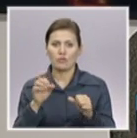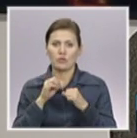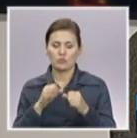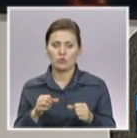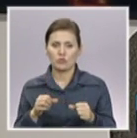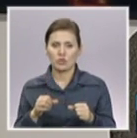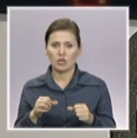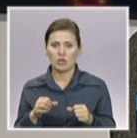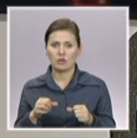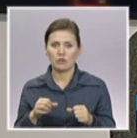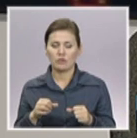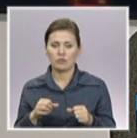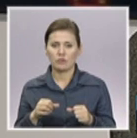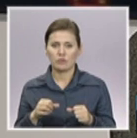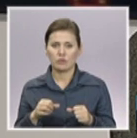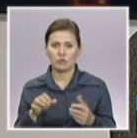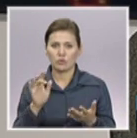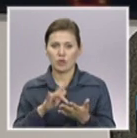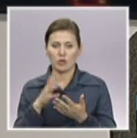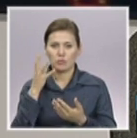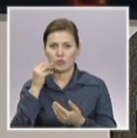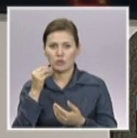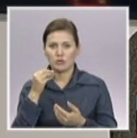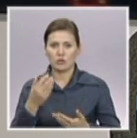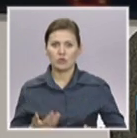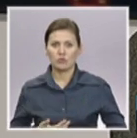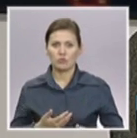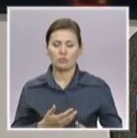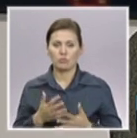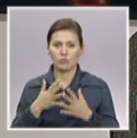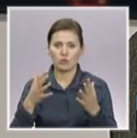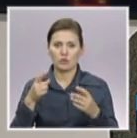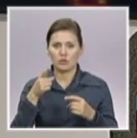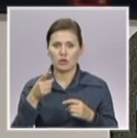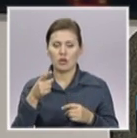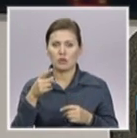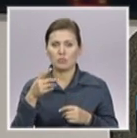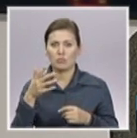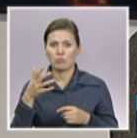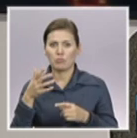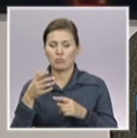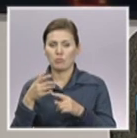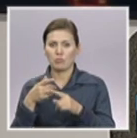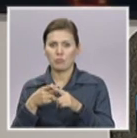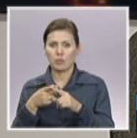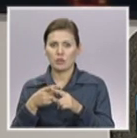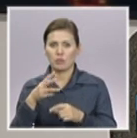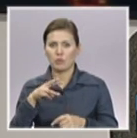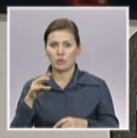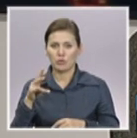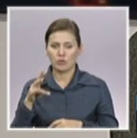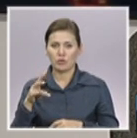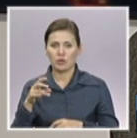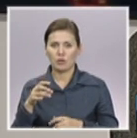невозможно, скажем, в городе Алматы живут более 1,5 миллиона человек, да, и из